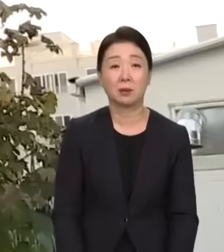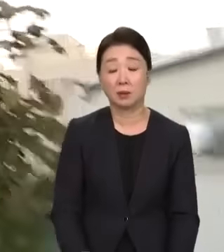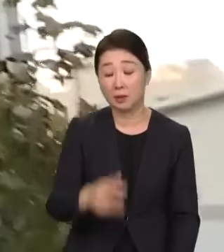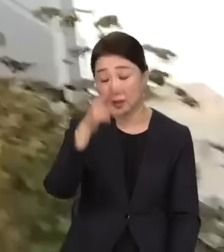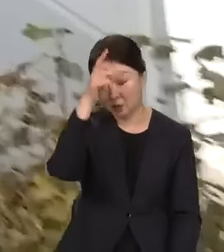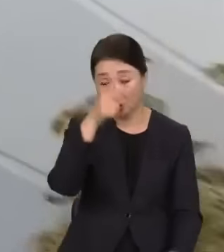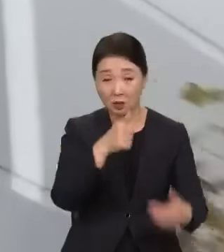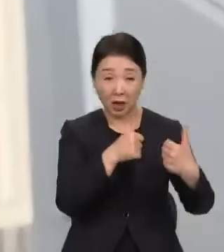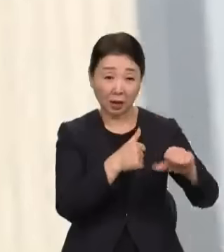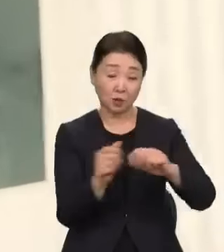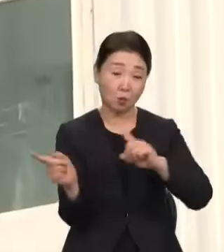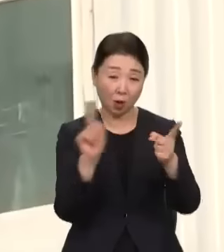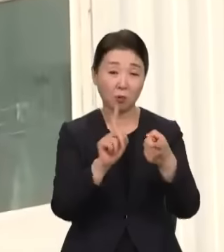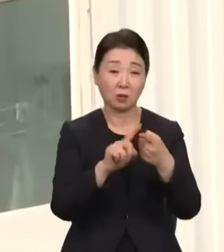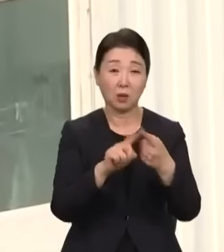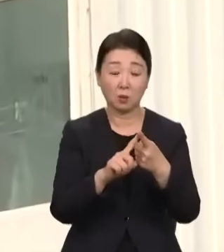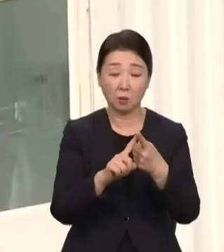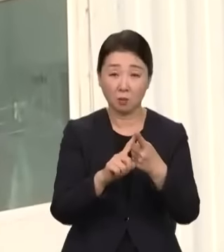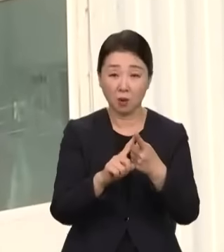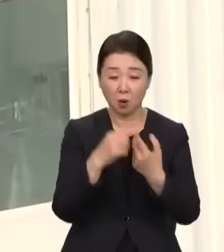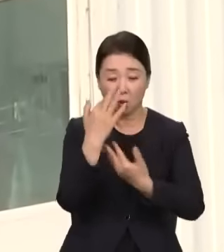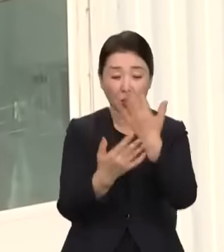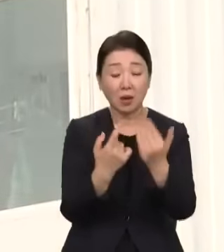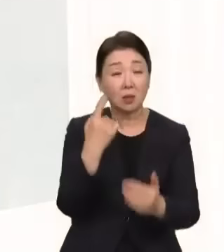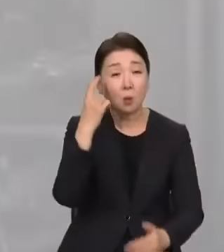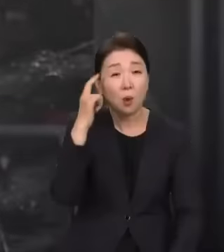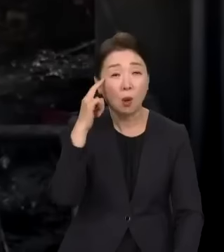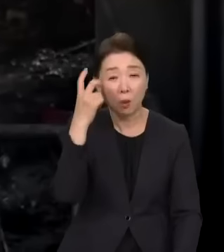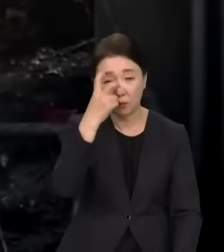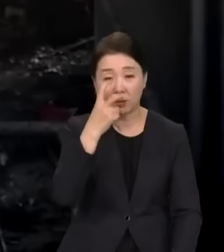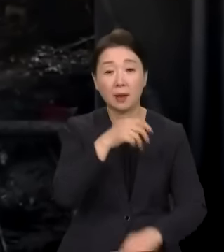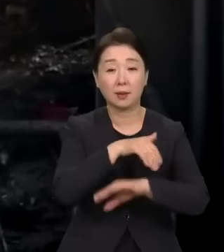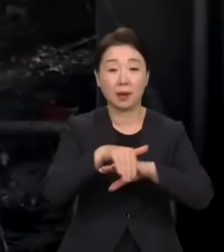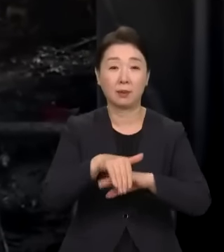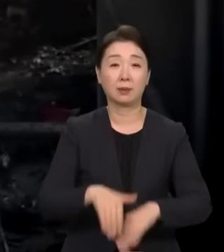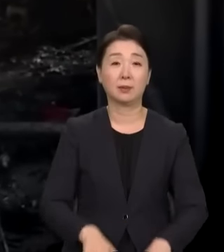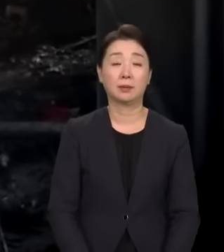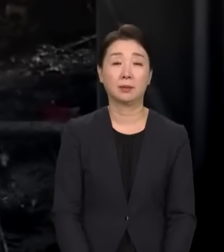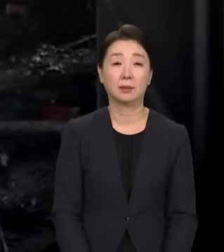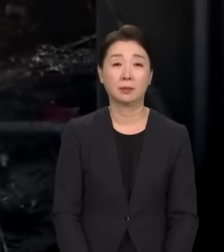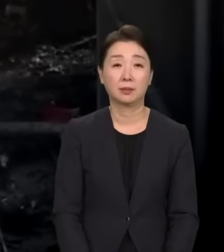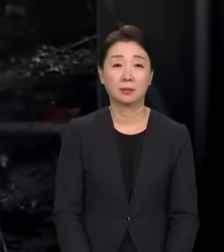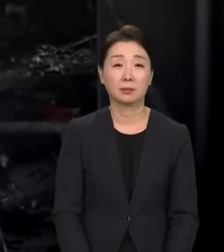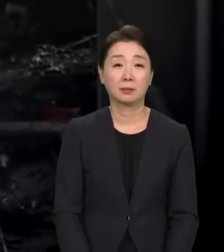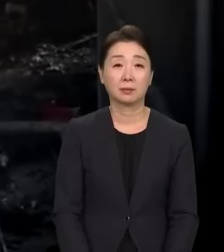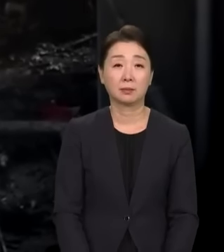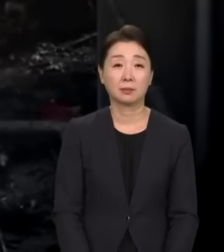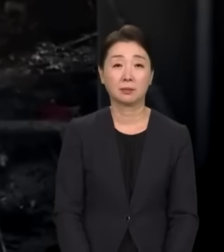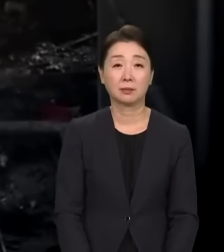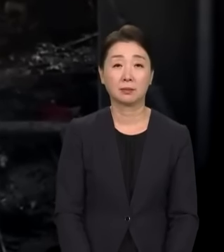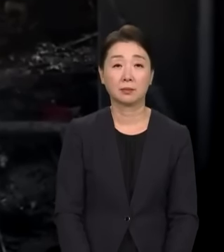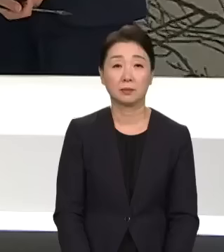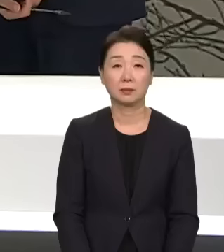경찰은 아들이 회복하는 대로 정확한 화재 원인을 조사할 예정입니다. JTBC 윤두열입니다.